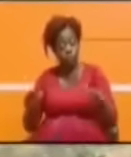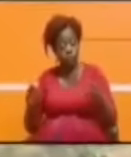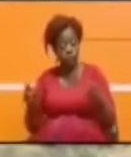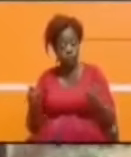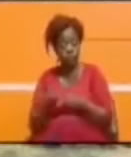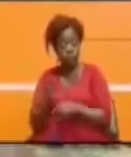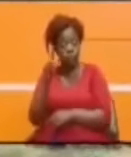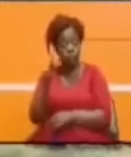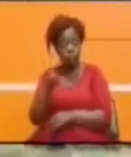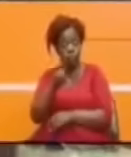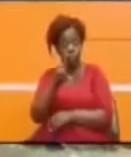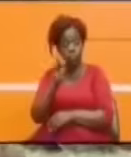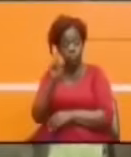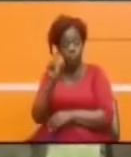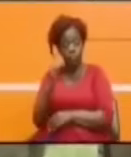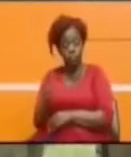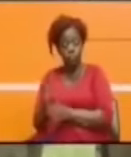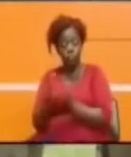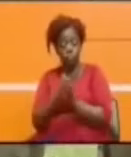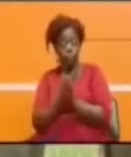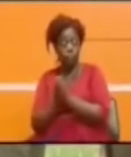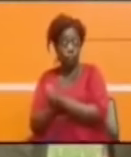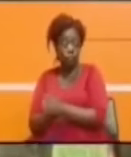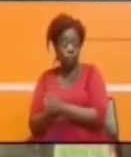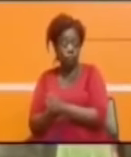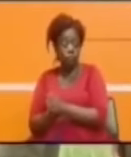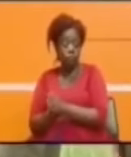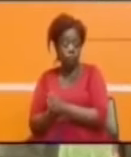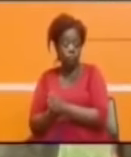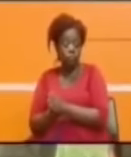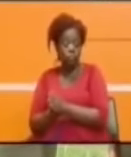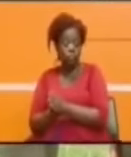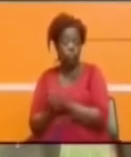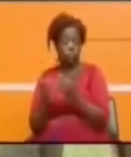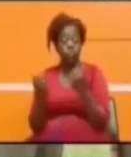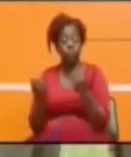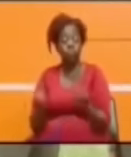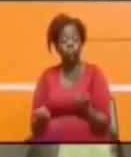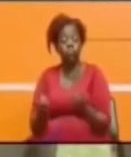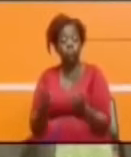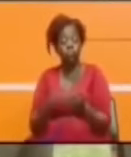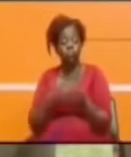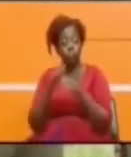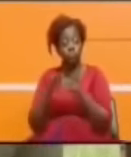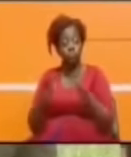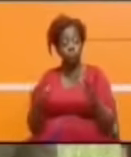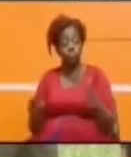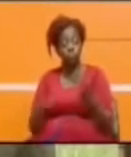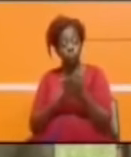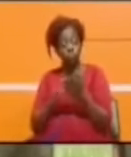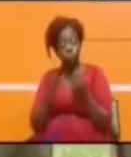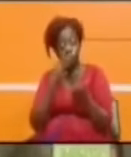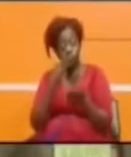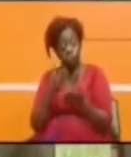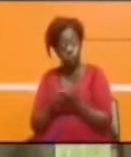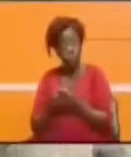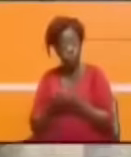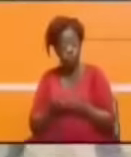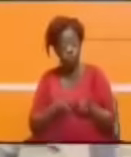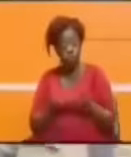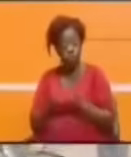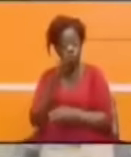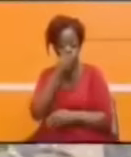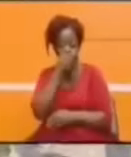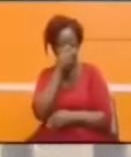zaffe. Weebale nnyo, weebalire ddala. Olwo nava mu kkooti nga nzikirizibwa mpeeri w'ekiba ekibanja kyange kikozese nga bwe njagala leka tiddamu.